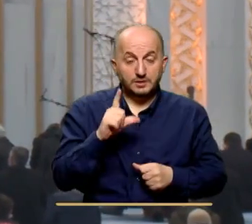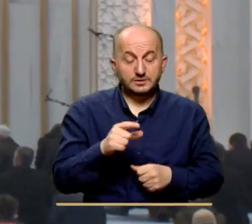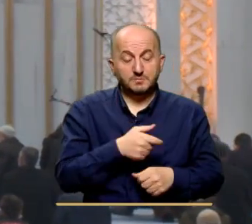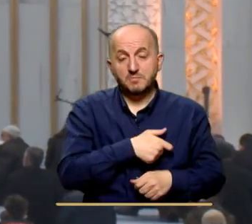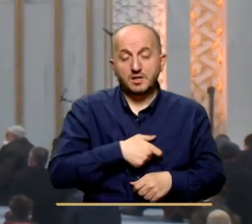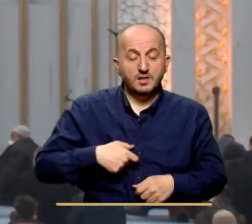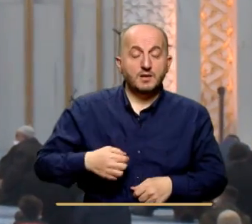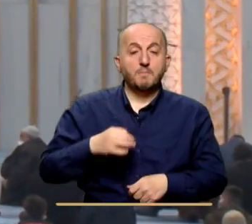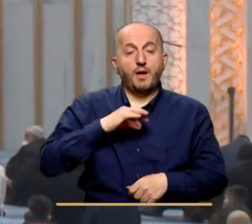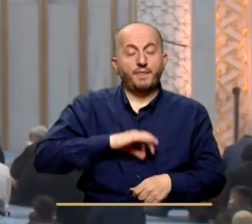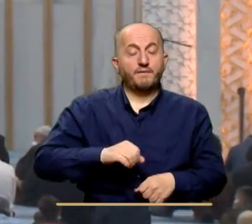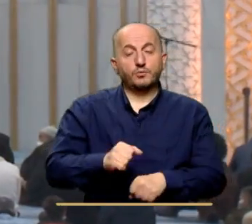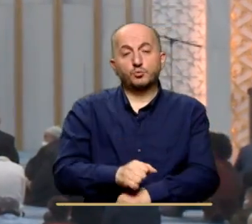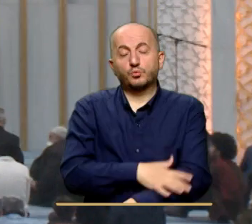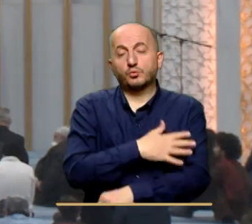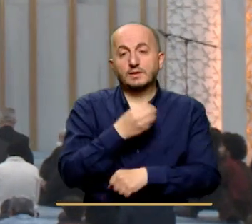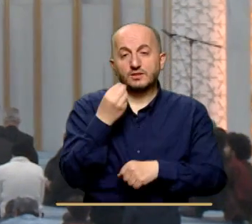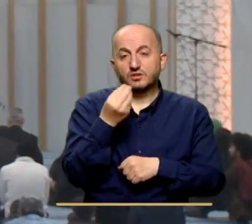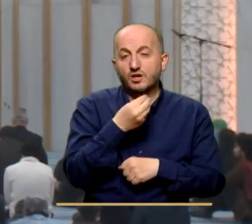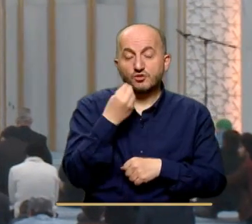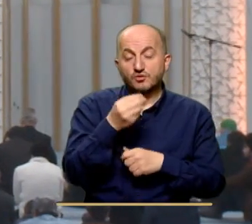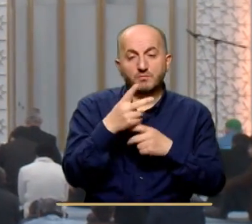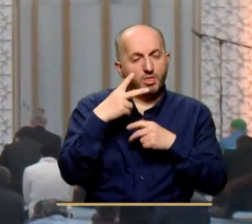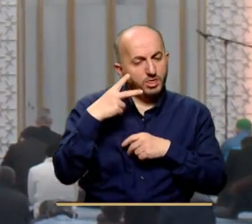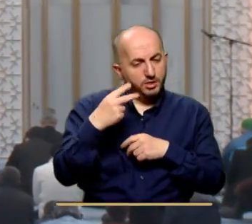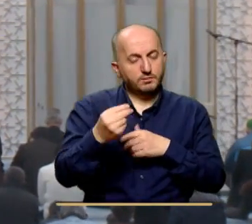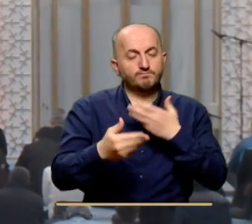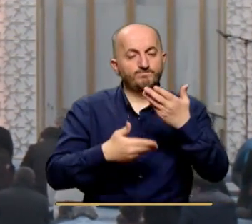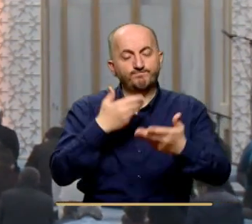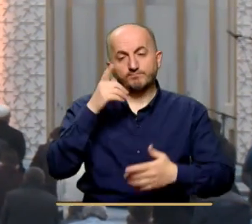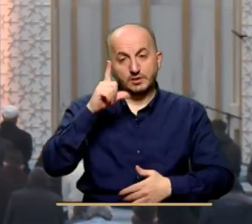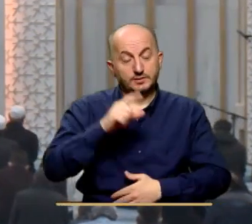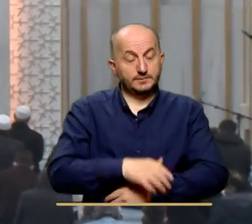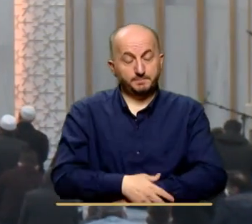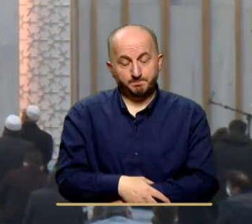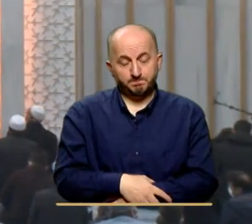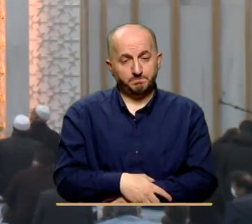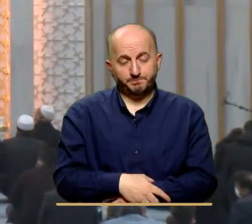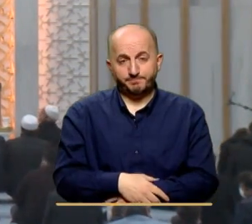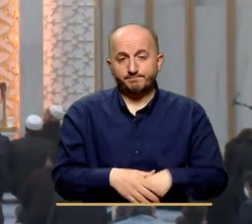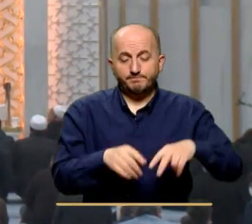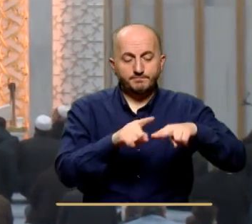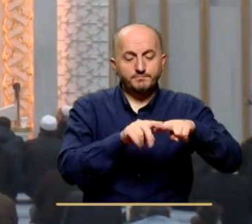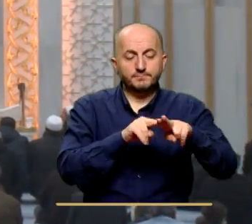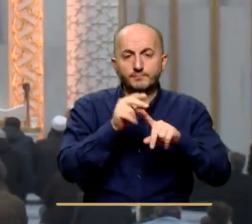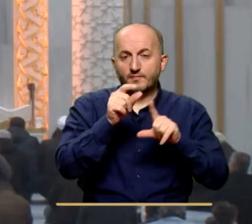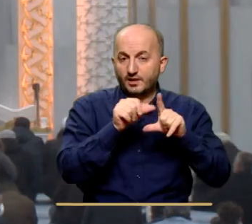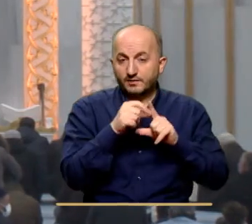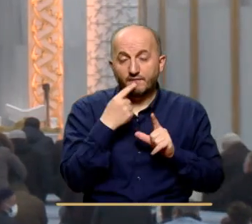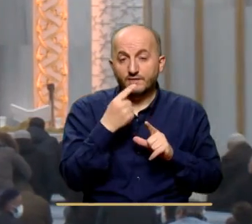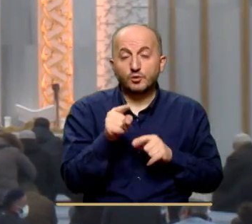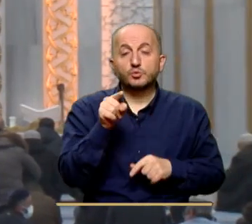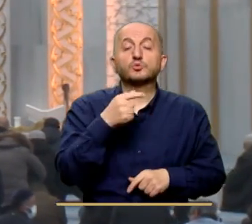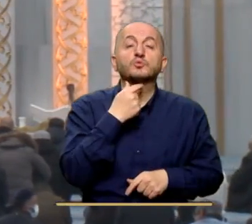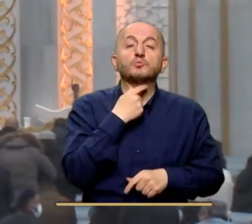manevi duyguları gençliğimize aşılamalıyız değerli kardeşlerim. Hani Akif diyordu ya, şu